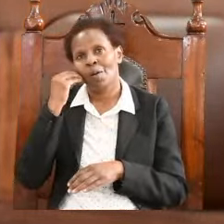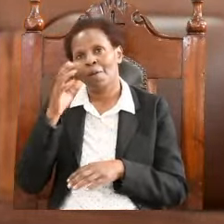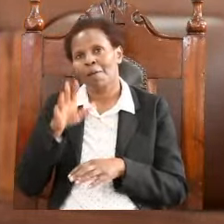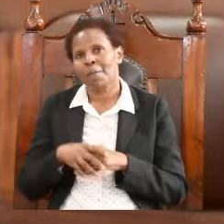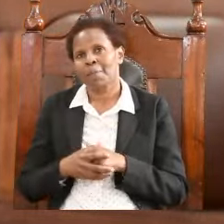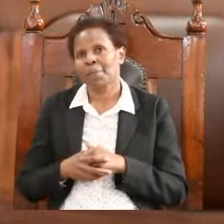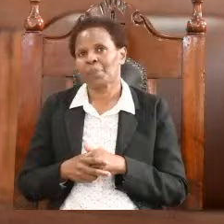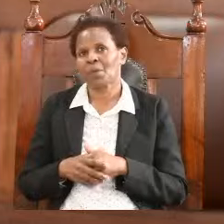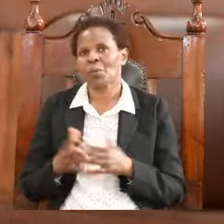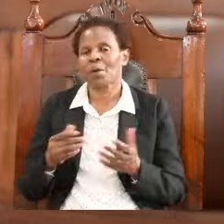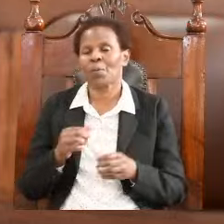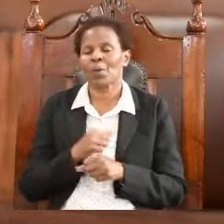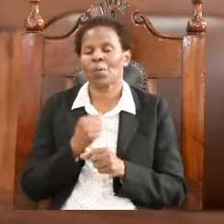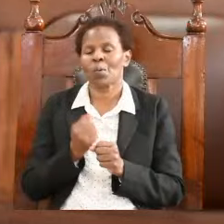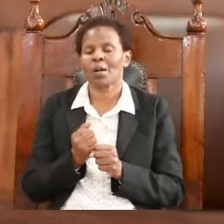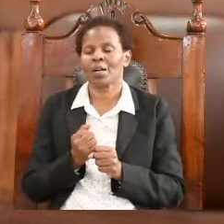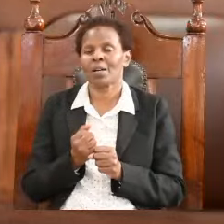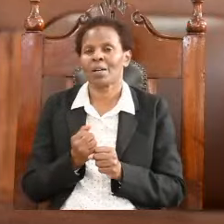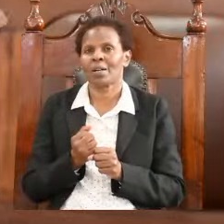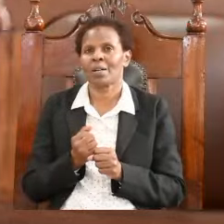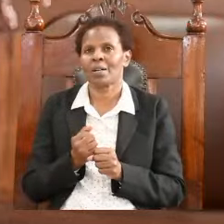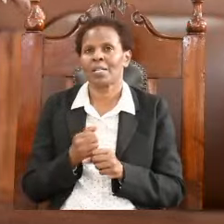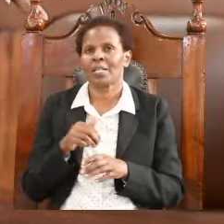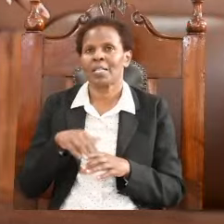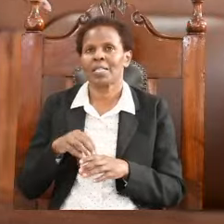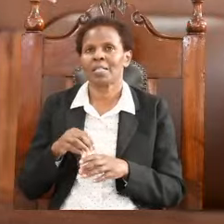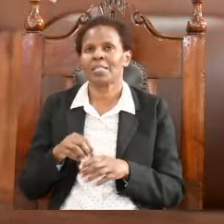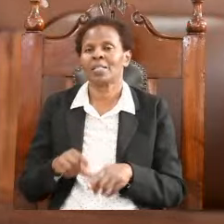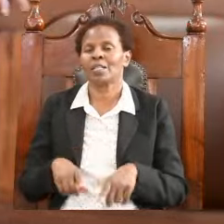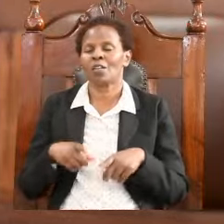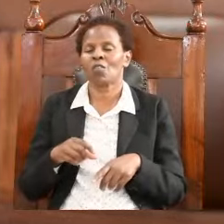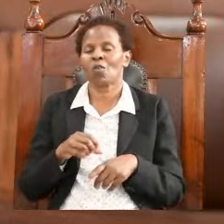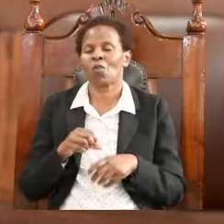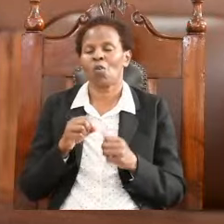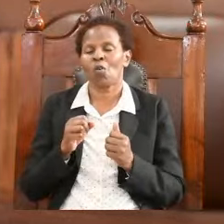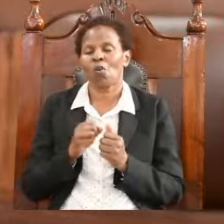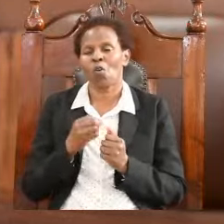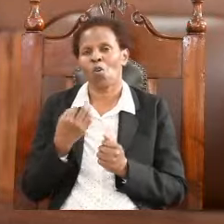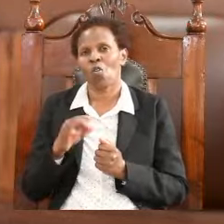wa kuria turutaga wira ona miturire-ini ya aria tuikaranagia nao